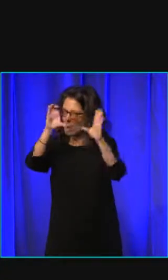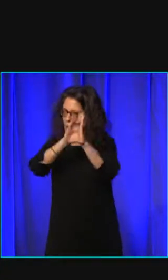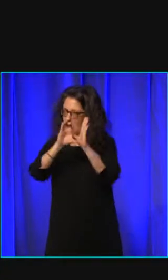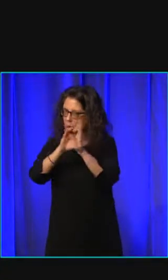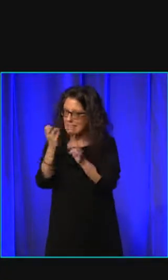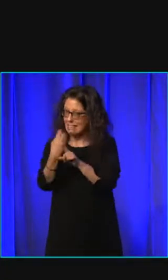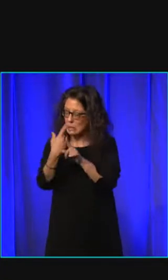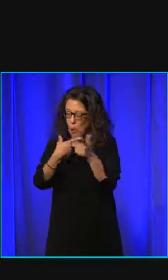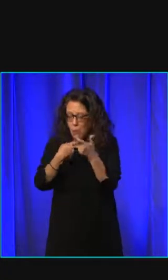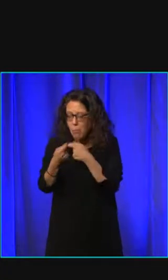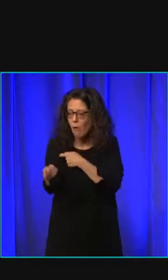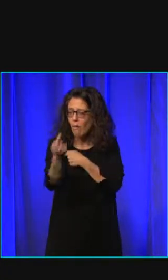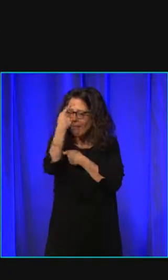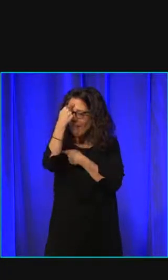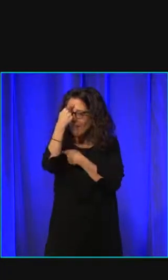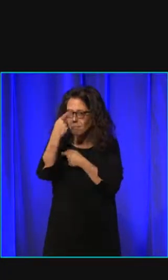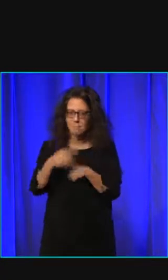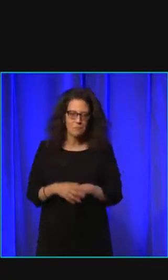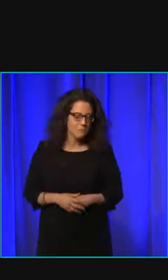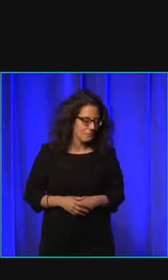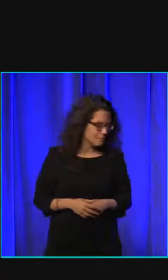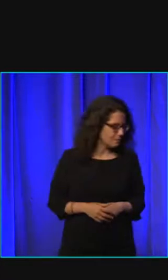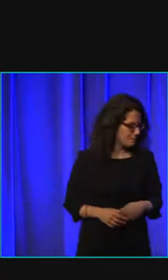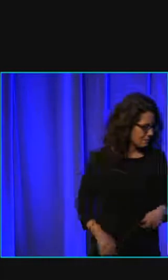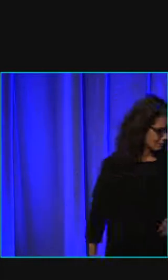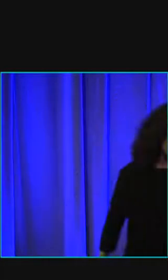signaux dans le cerveau.